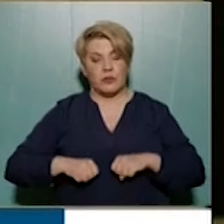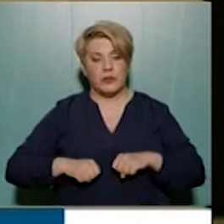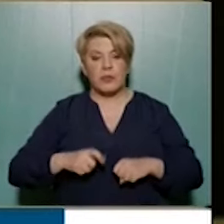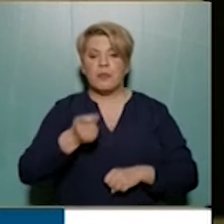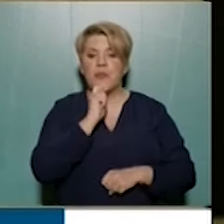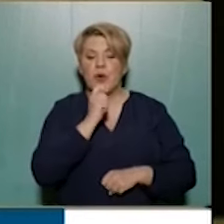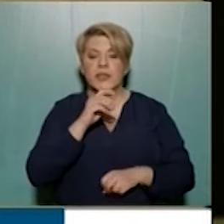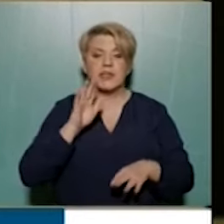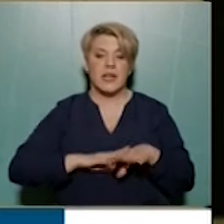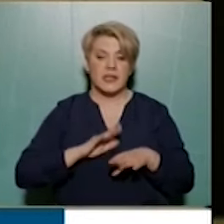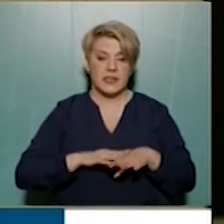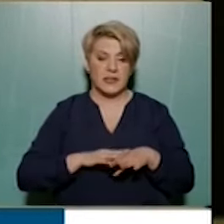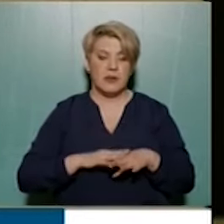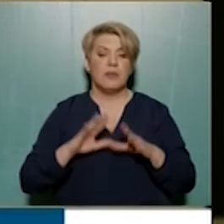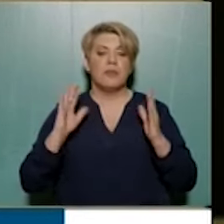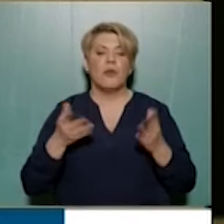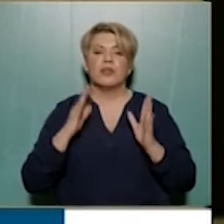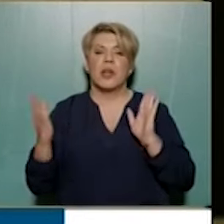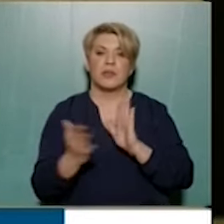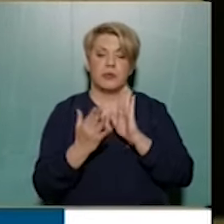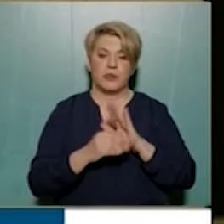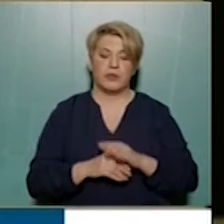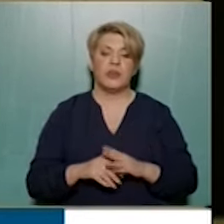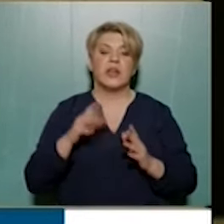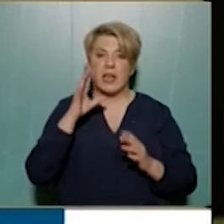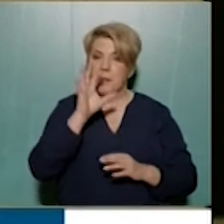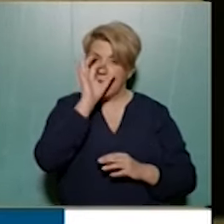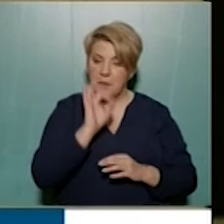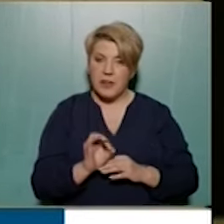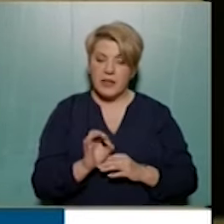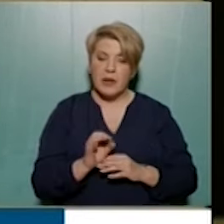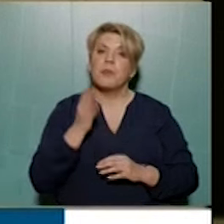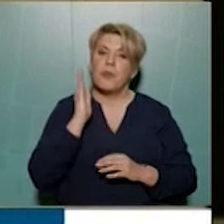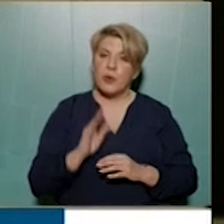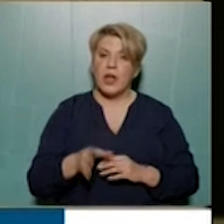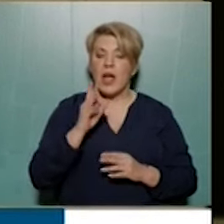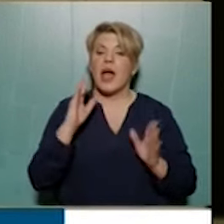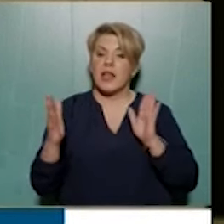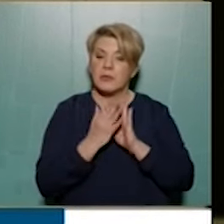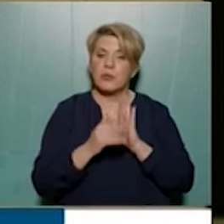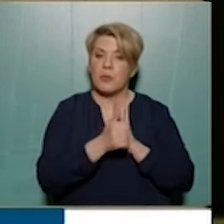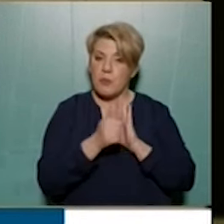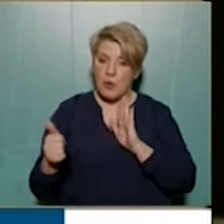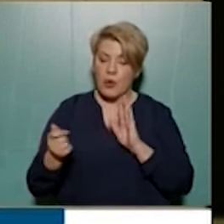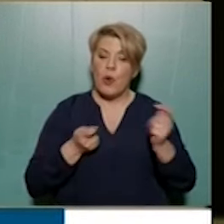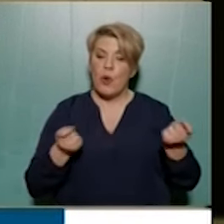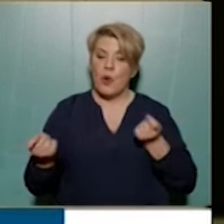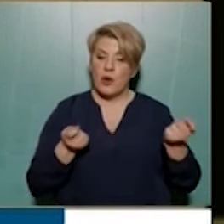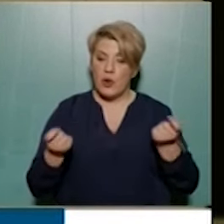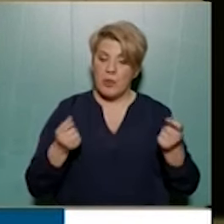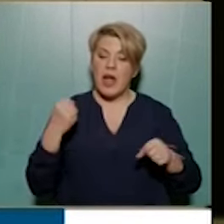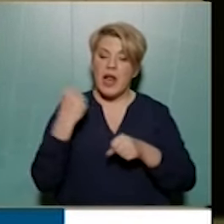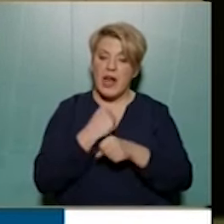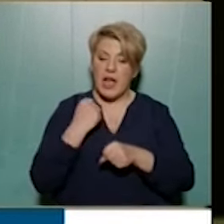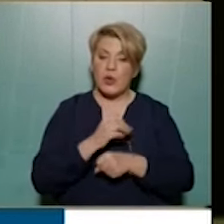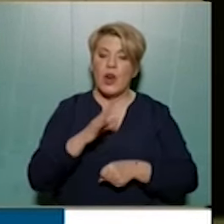στις πολιτικές αιτίες και στο πώς μπορούν να αντιμετωπιστούν. Γιατί πραγματικά μπορούν να αντιμετωπιστούν μόνο από το οργανωμένο